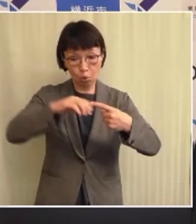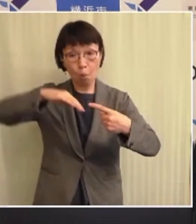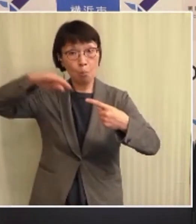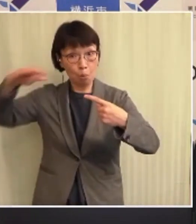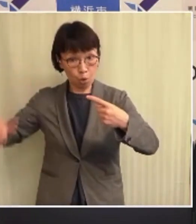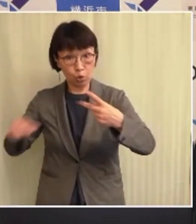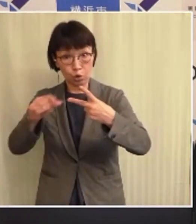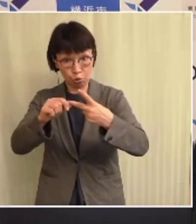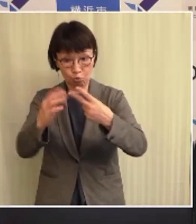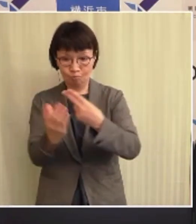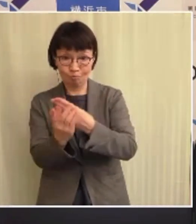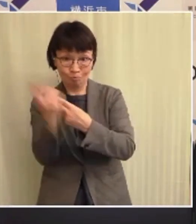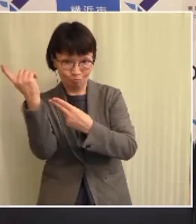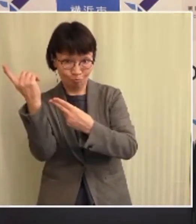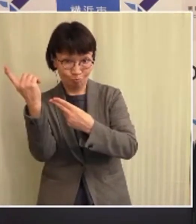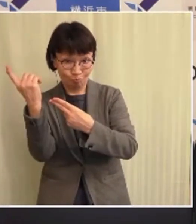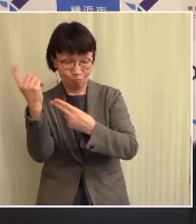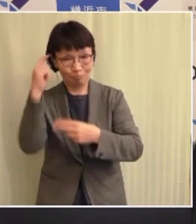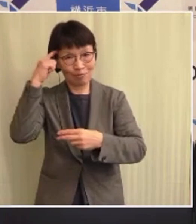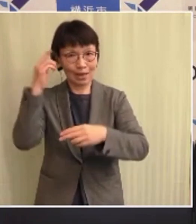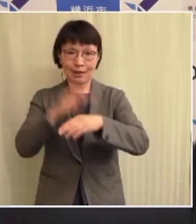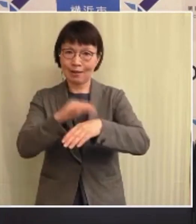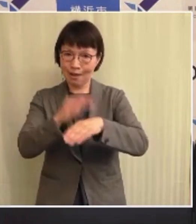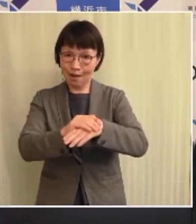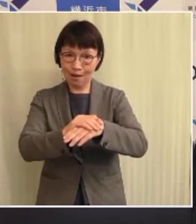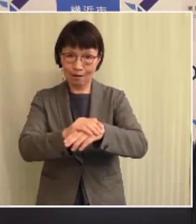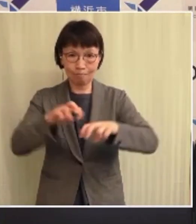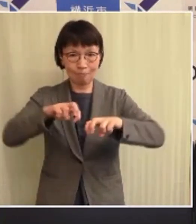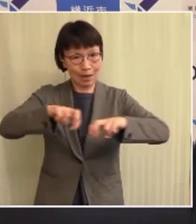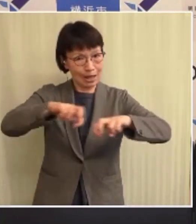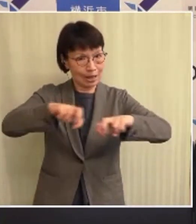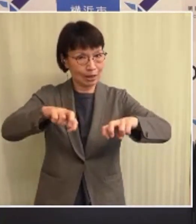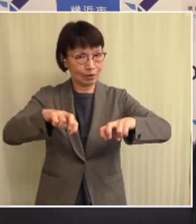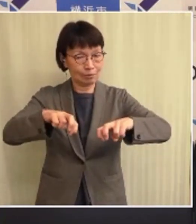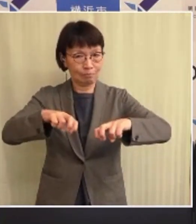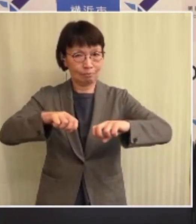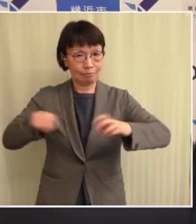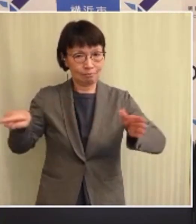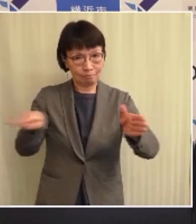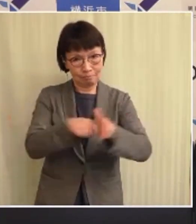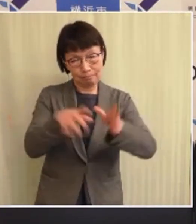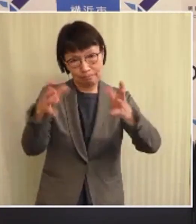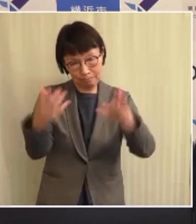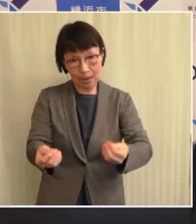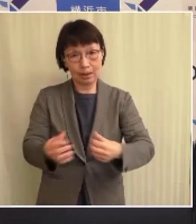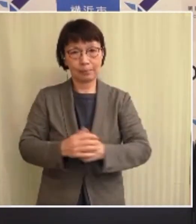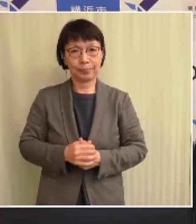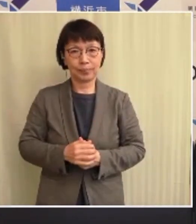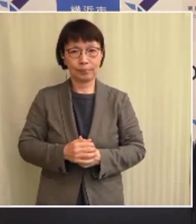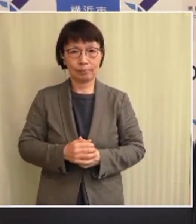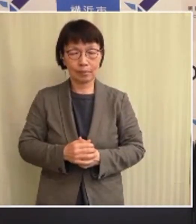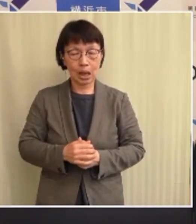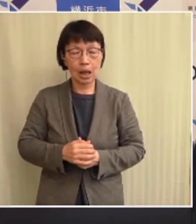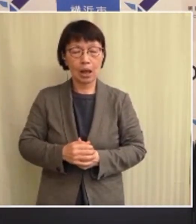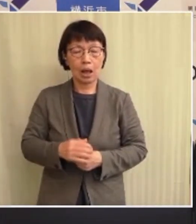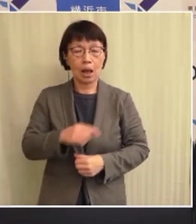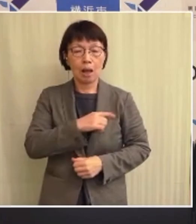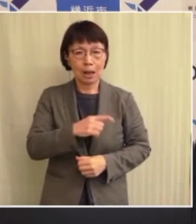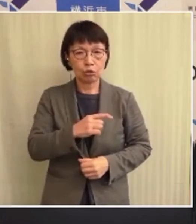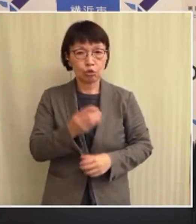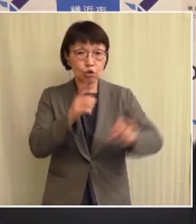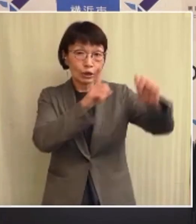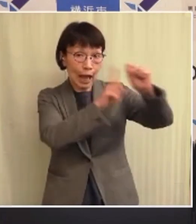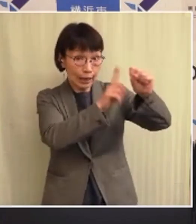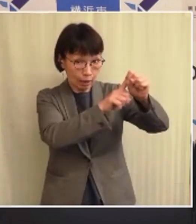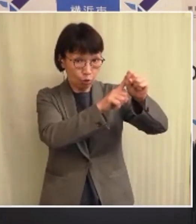プトで、開発いたしました。まずボリュームがあるターゲットがですね、先ほどの